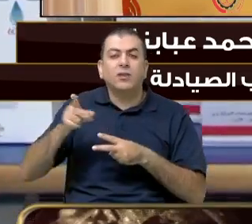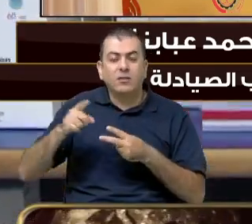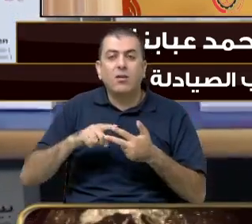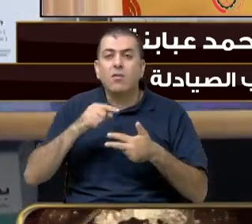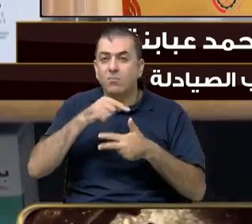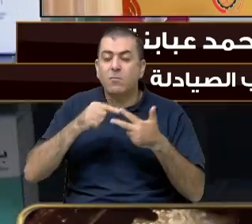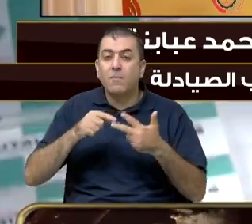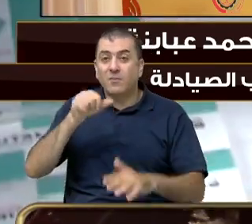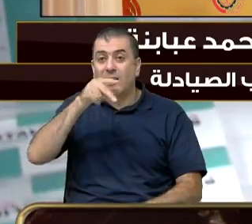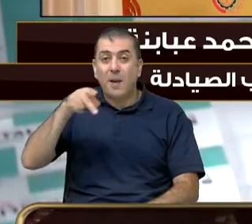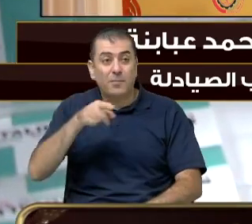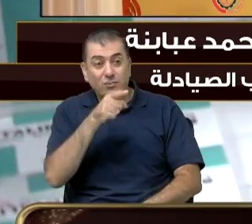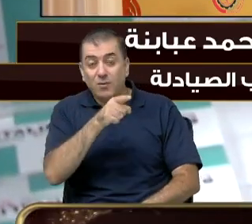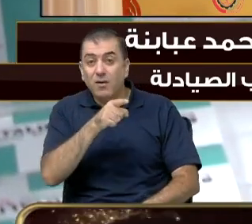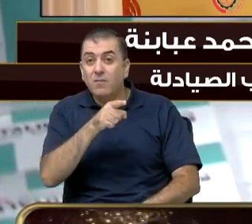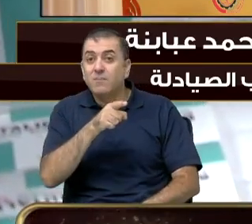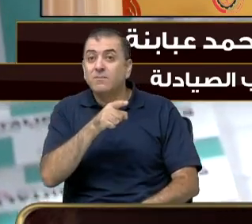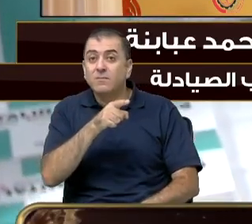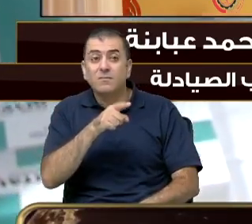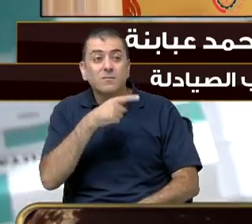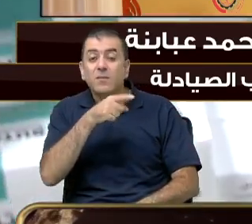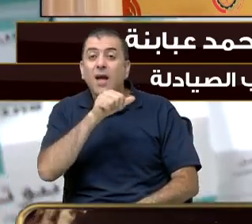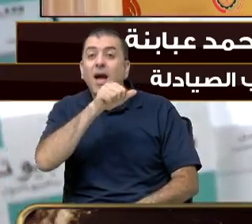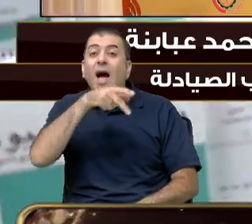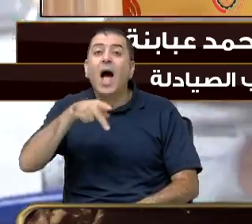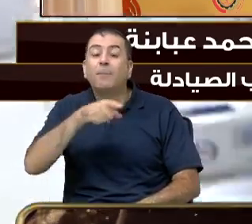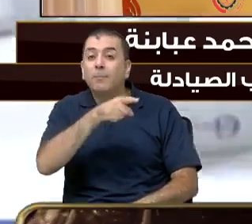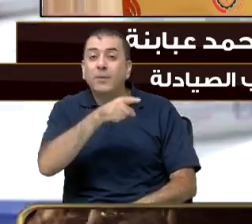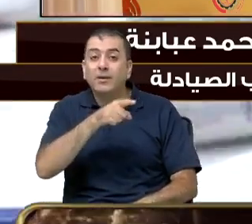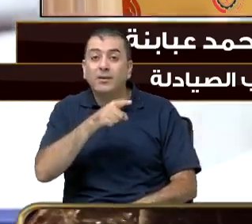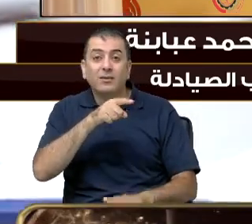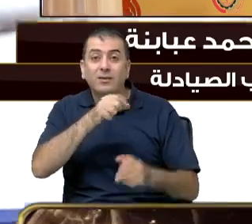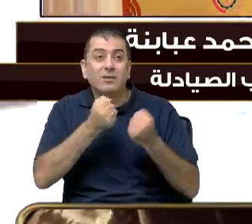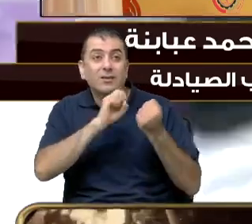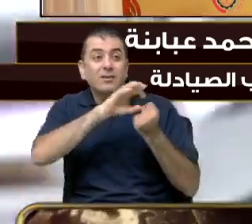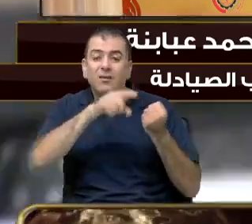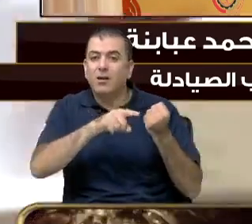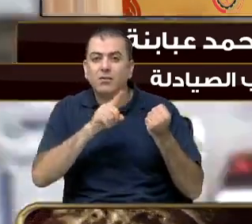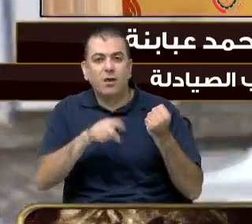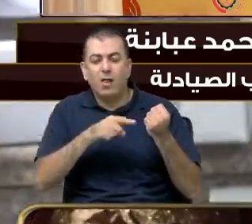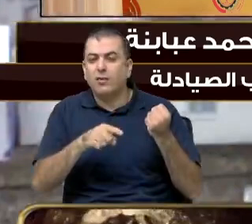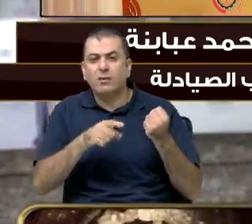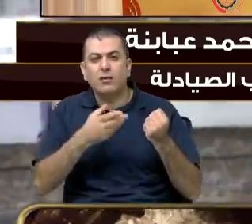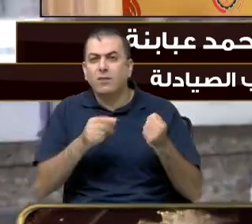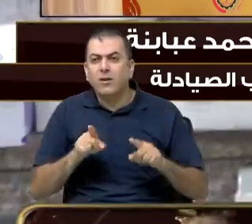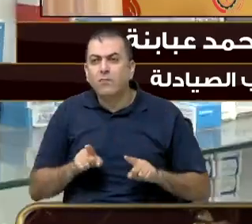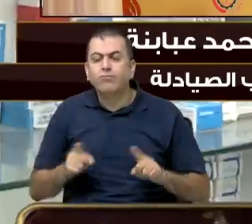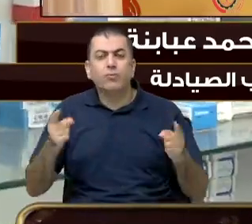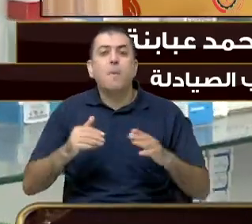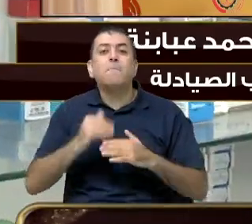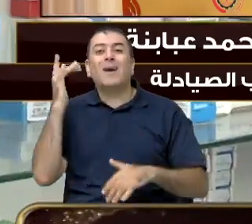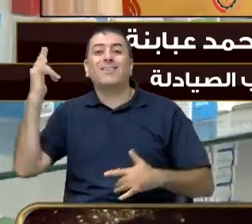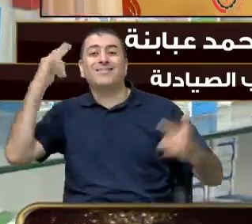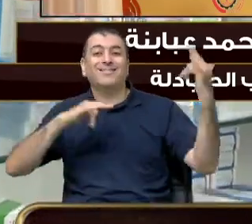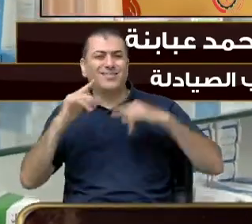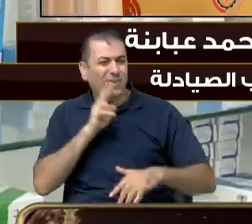هذه التطبيقات اللي قاعدة بتصير حقيقة هي تطبيقات تسيء إلى السياحة العلاجية الأردنية وتسيء إلى المواطن